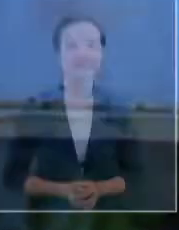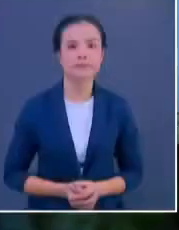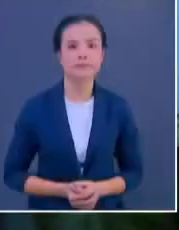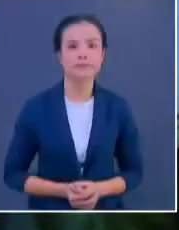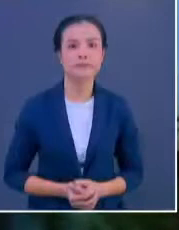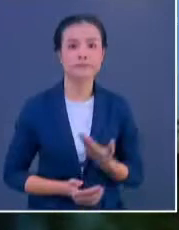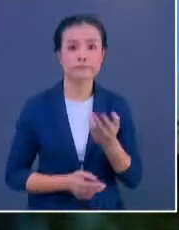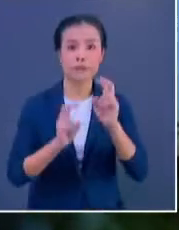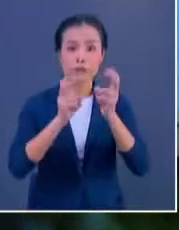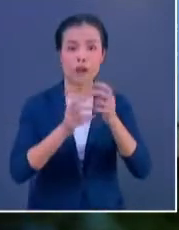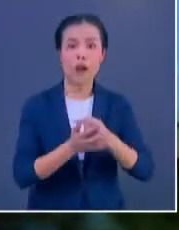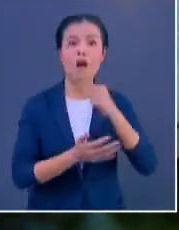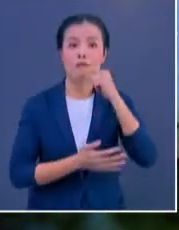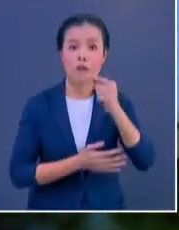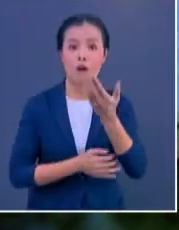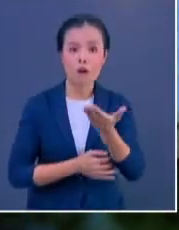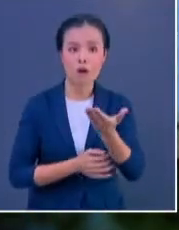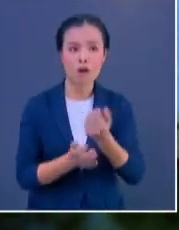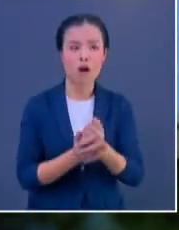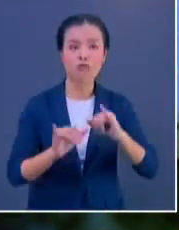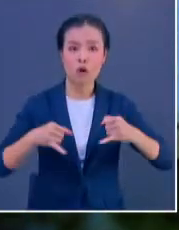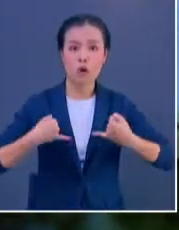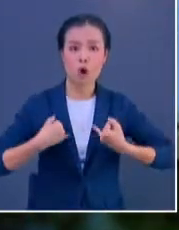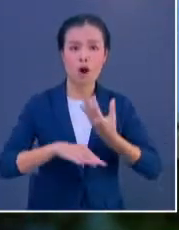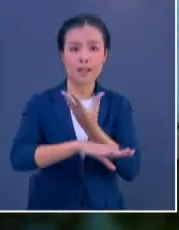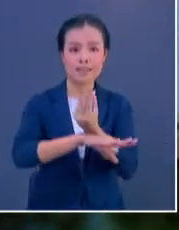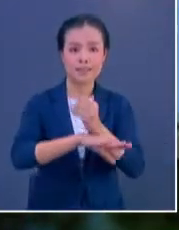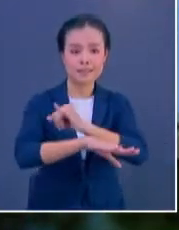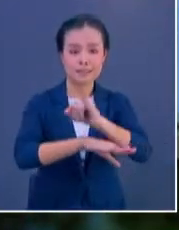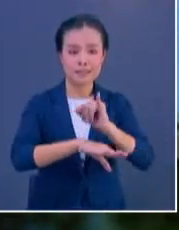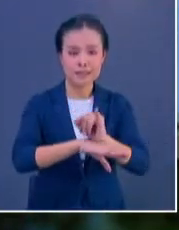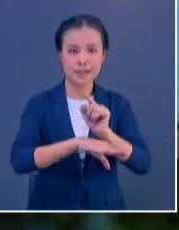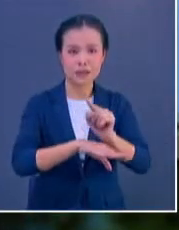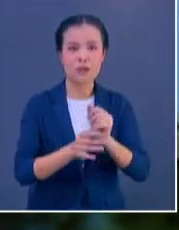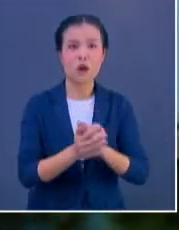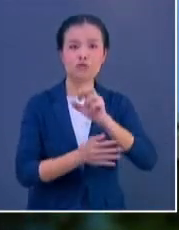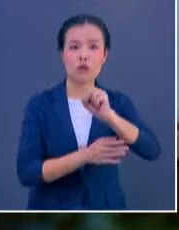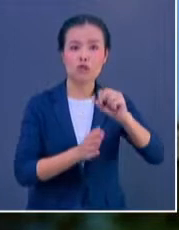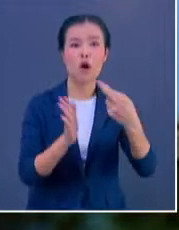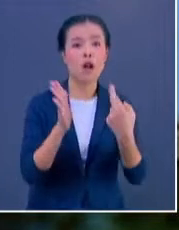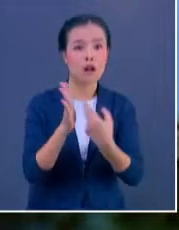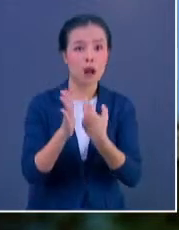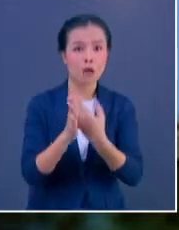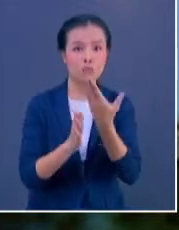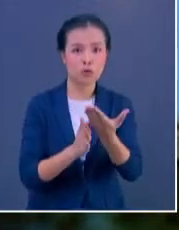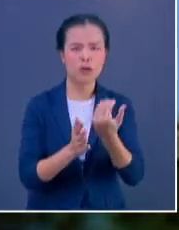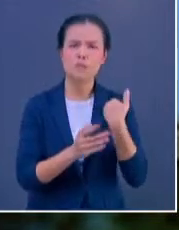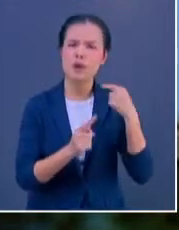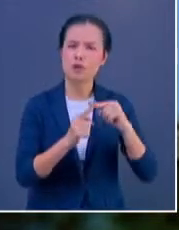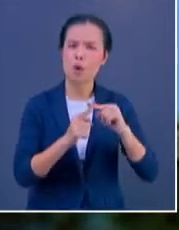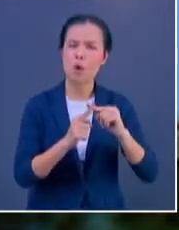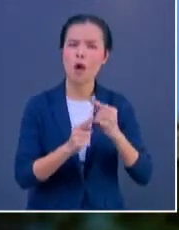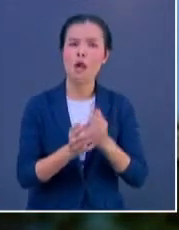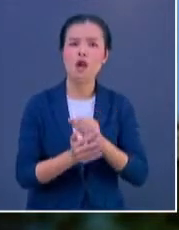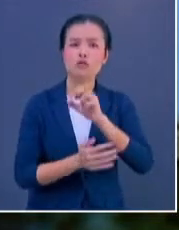ผู้ชมครับจากกรณีที่มีการร้องเรียนเรื่องของการถือครองที่ดินของคุณปรินาไกรคุปต์ส.ส.ราชบุรีนะครับว่ามันเป็นที่ดินสป